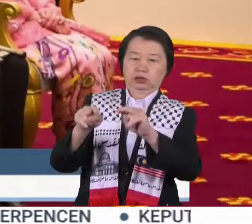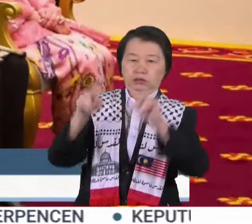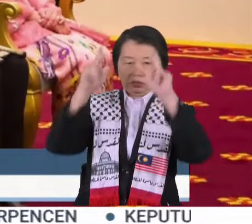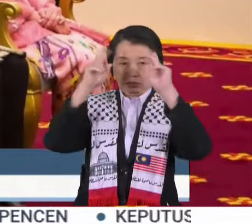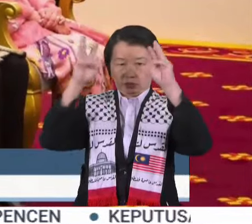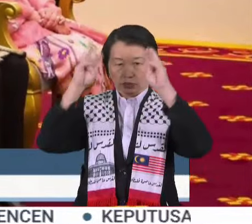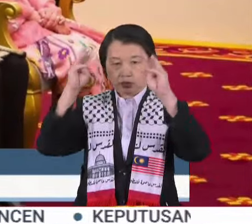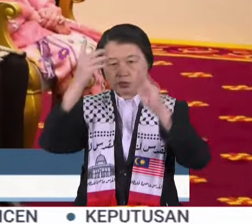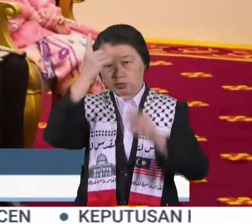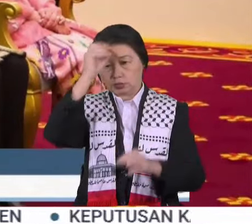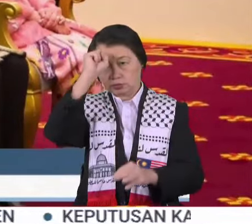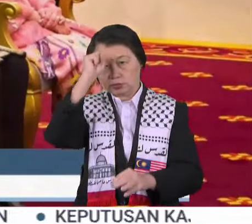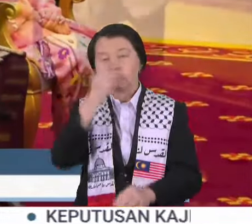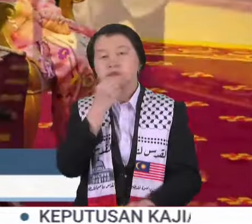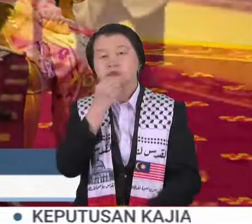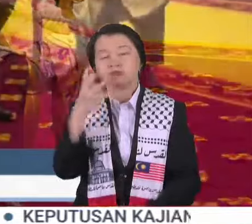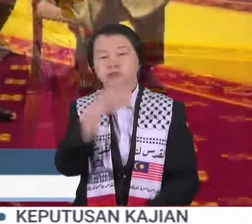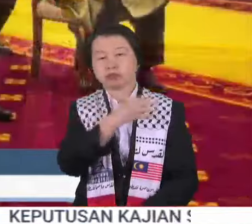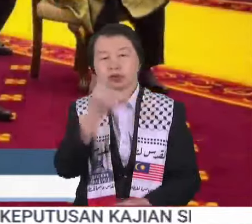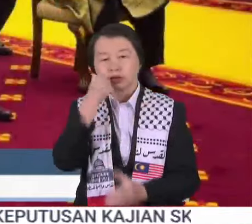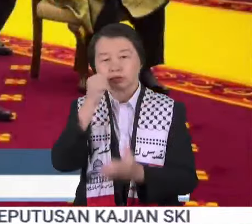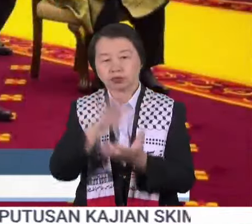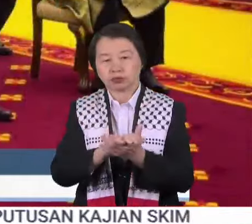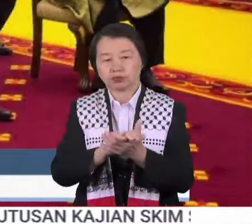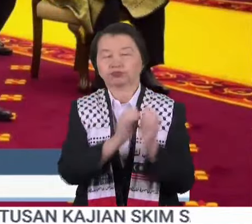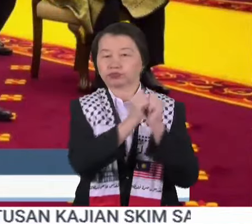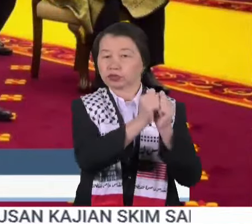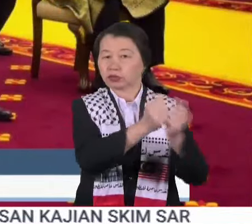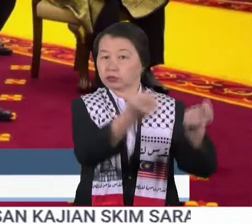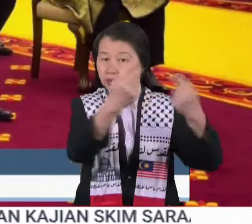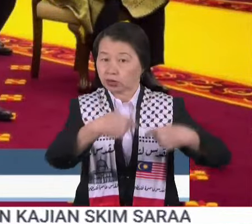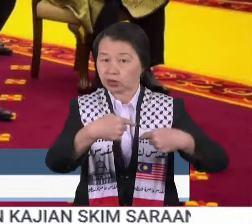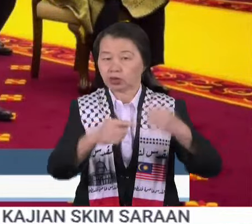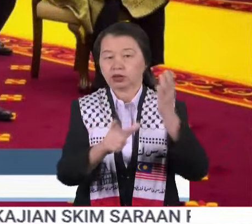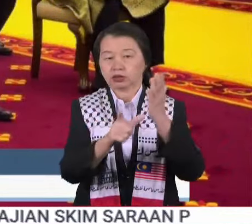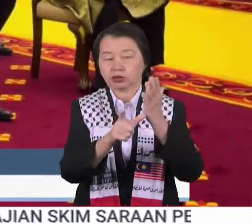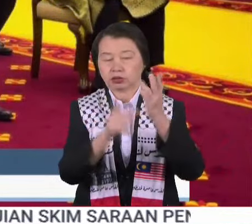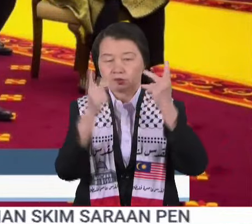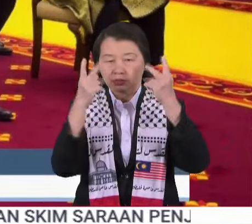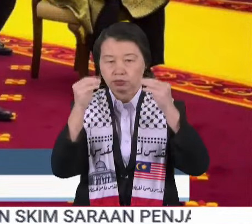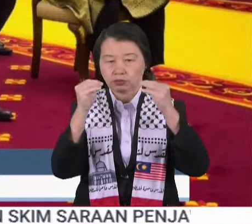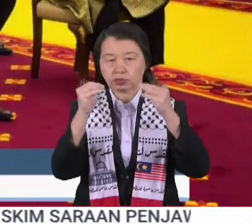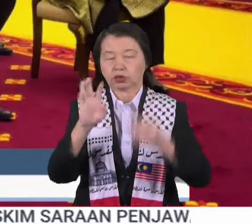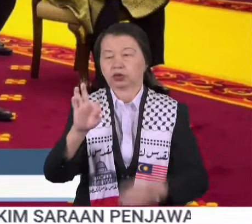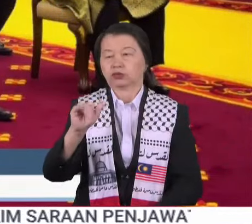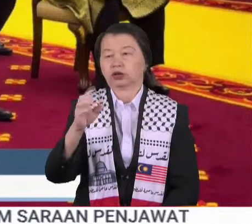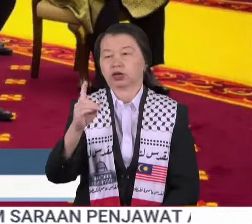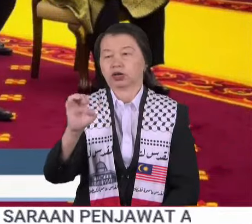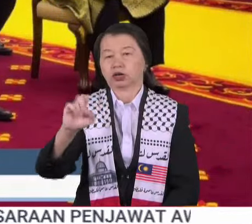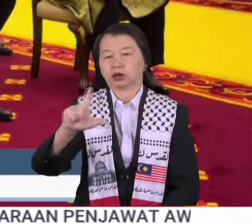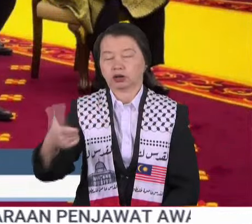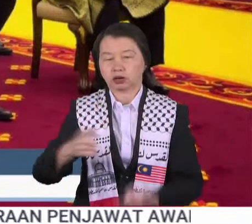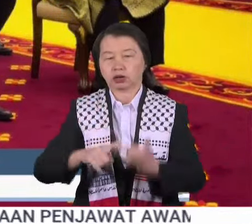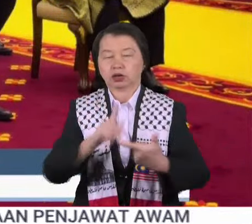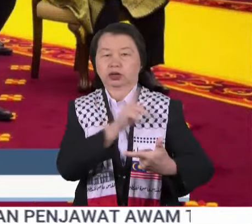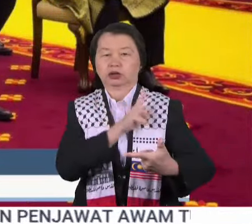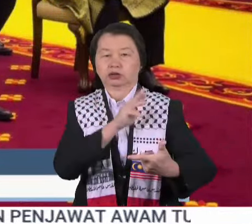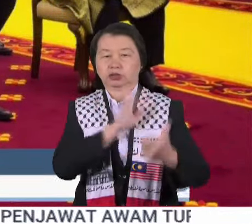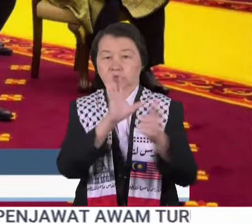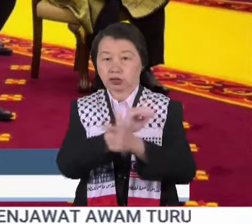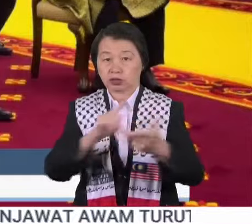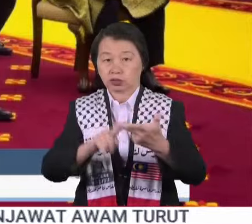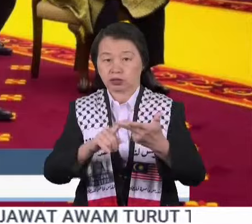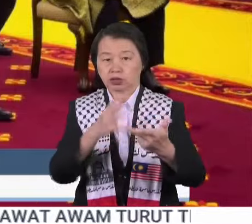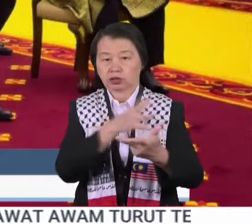Menteri Datuk Seri Anwar Ibrahim dan isteri hadir sama timbalan Perdana Menteri Datuk Seri Fadilah yusof Premier Sarawak Datuk